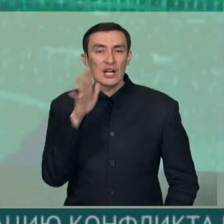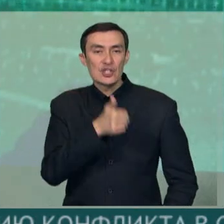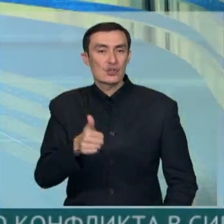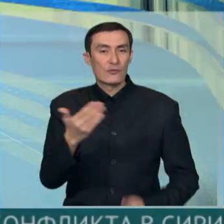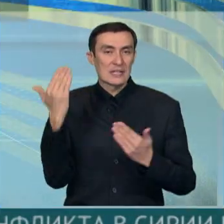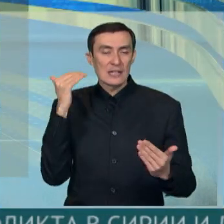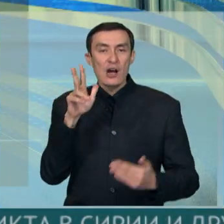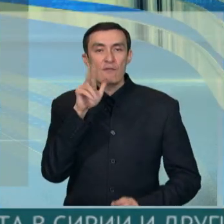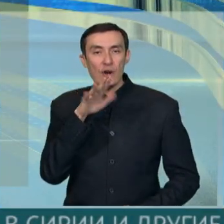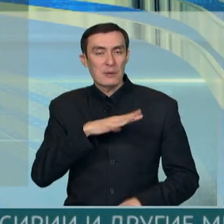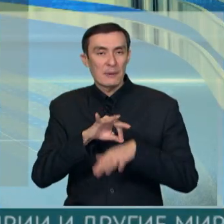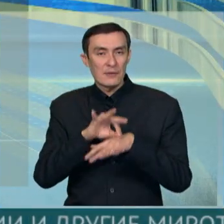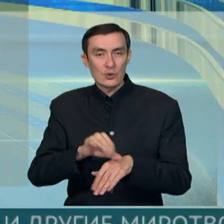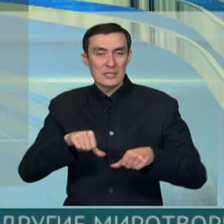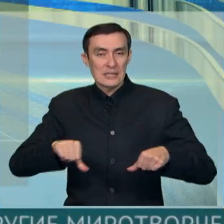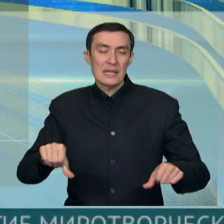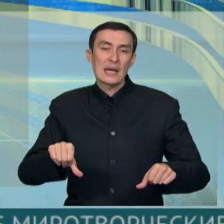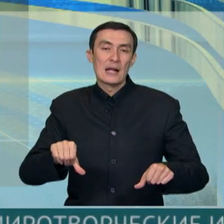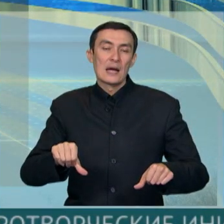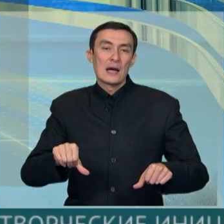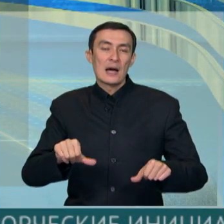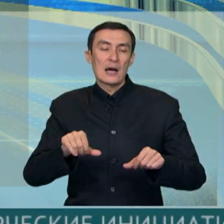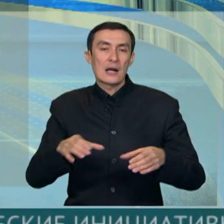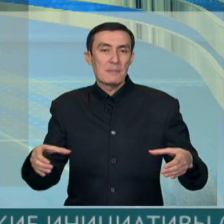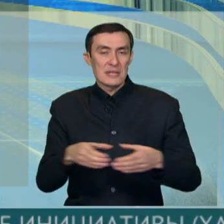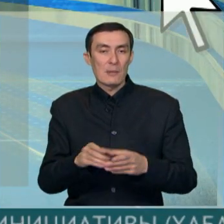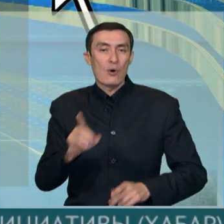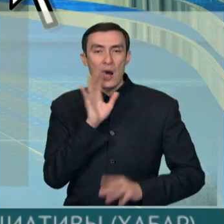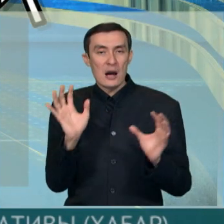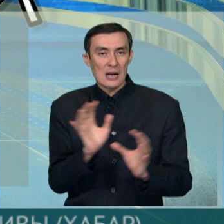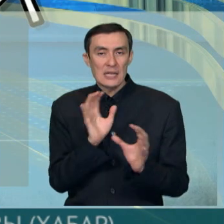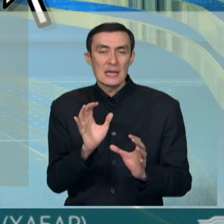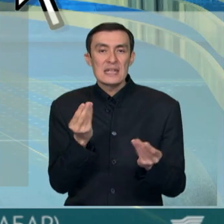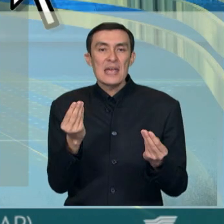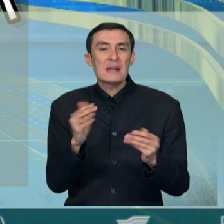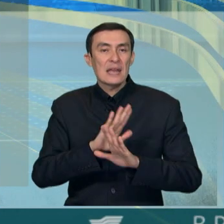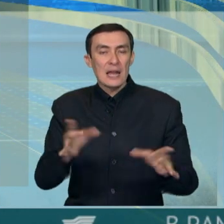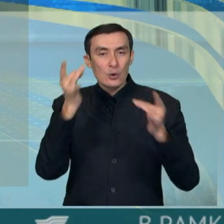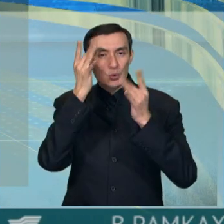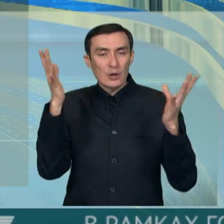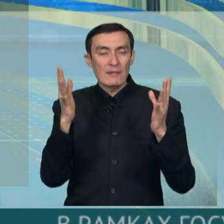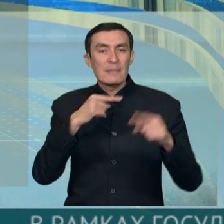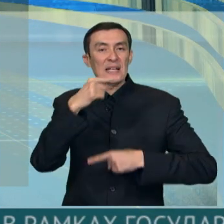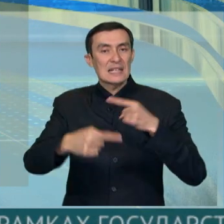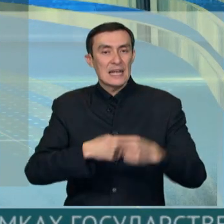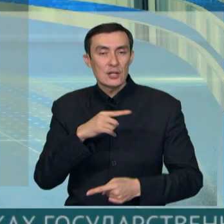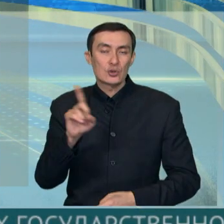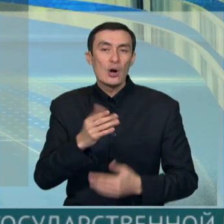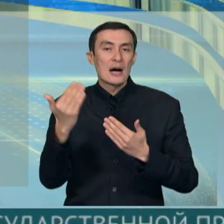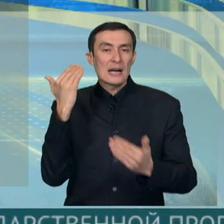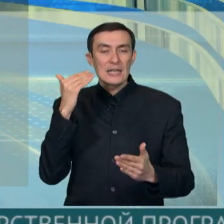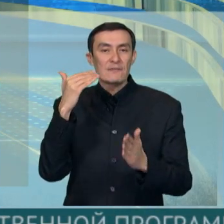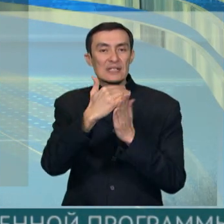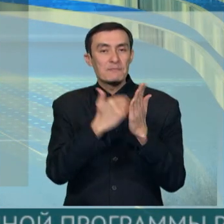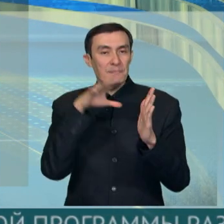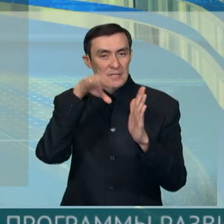назад. В Корее прошло заседание Межправительственного комитета по охране нематериального культурного наследия. Напомню, что ранее в